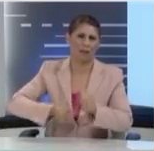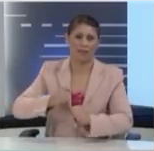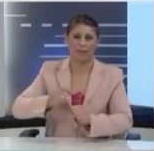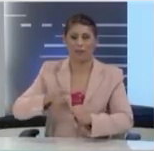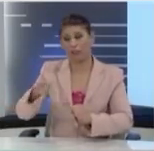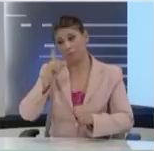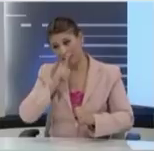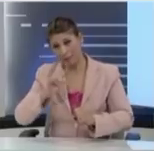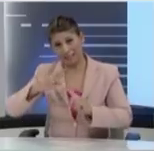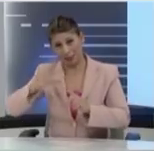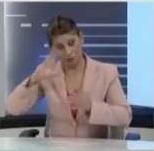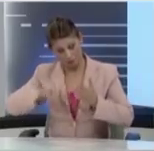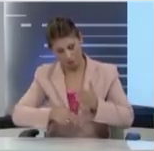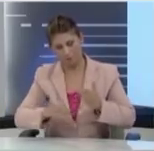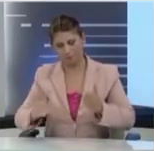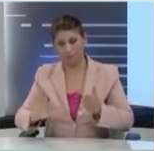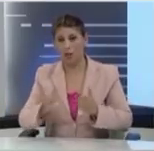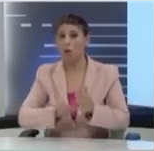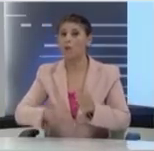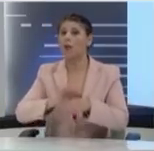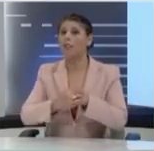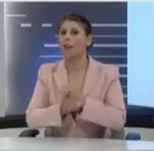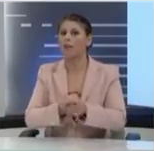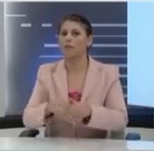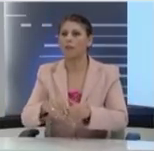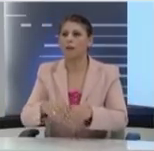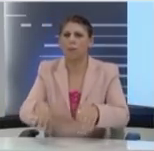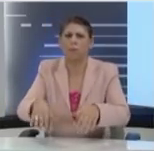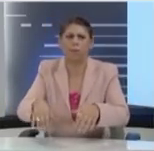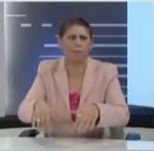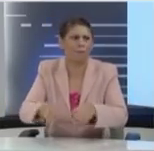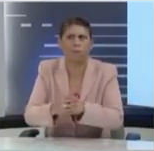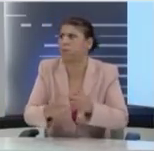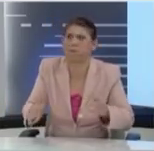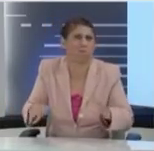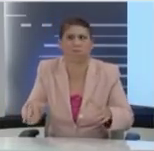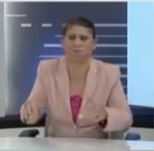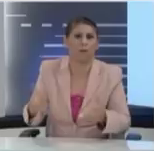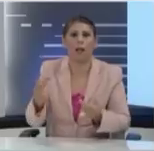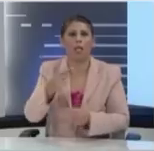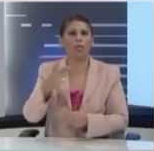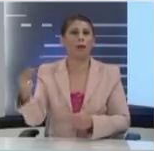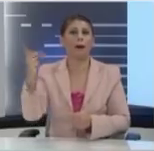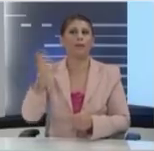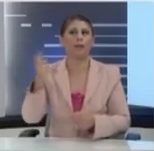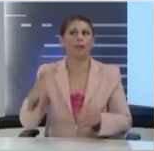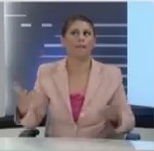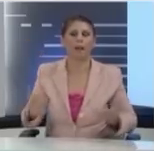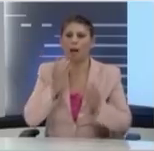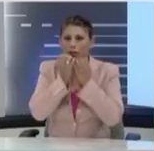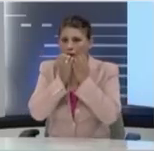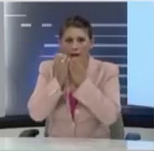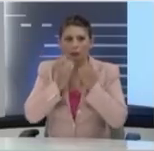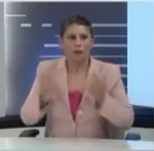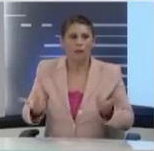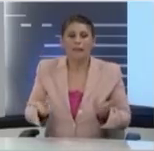τετάρτου μνημονίου. Το πιο ενδιαφέρον είναι η πρεμούρα που τους έχει πιάσει σχετικά με το ζήτημα των συντάξεων. Τι πράγμα είναι